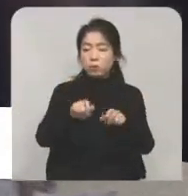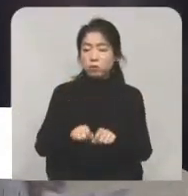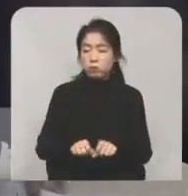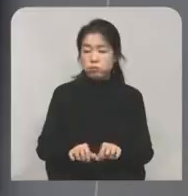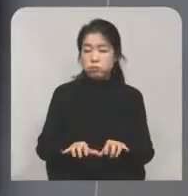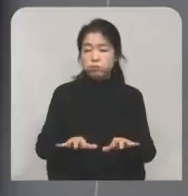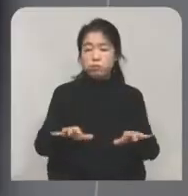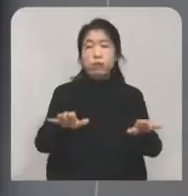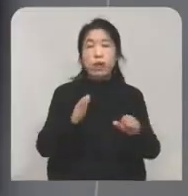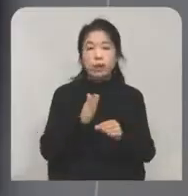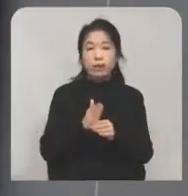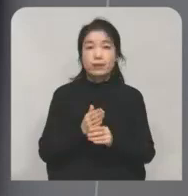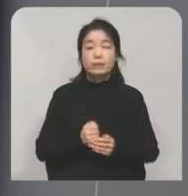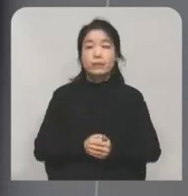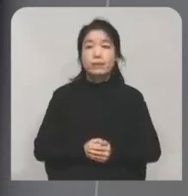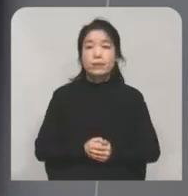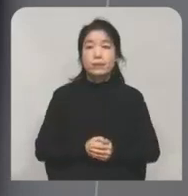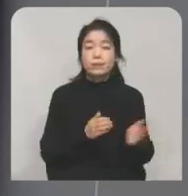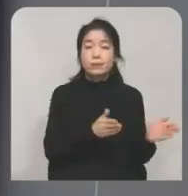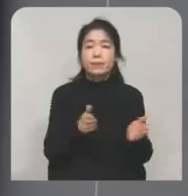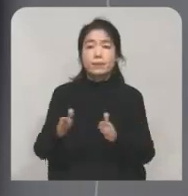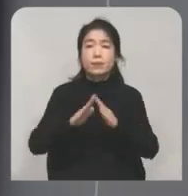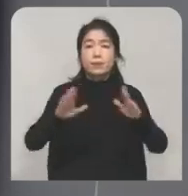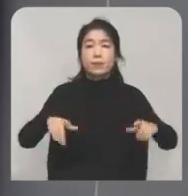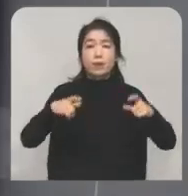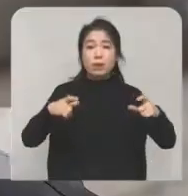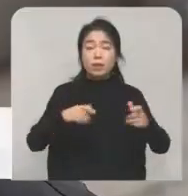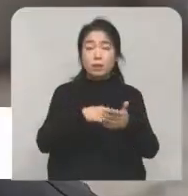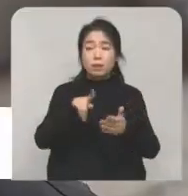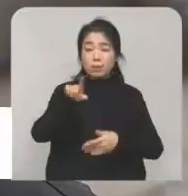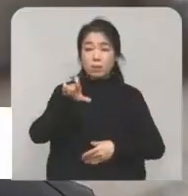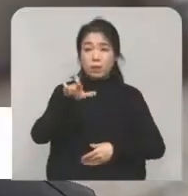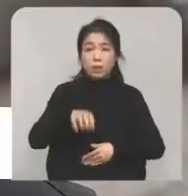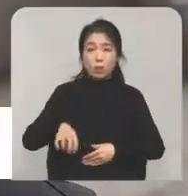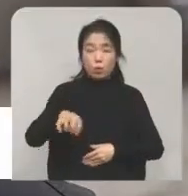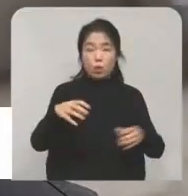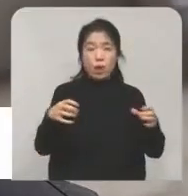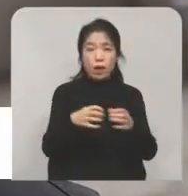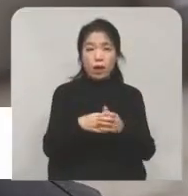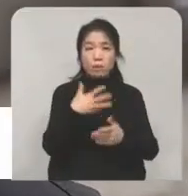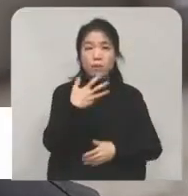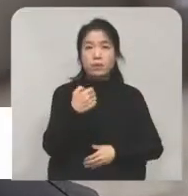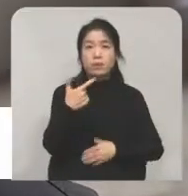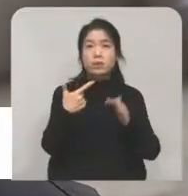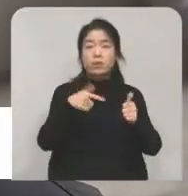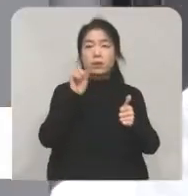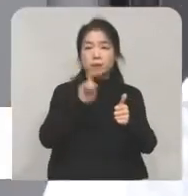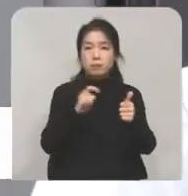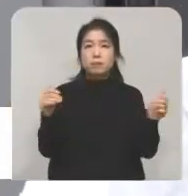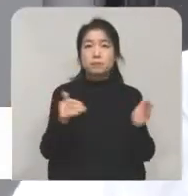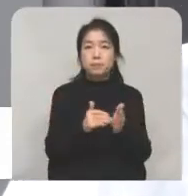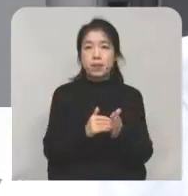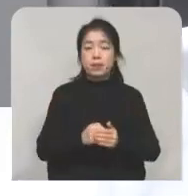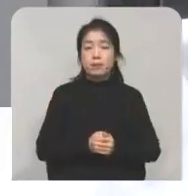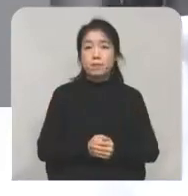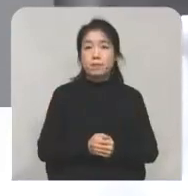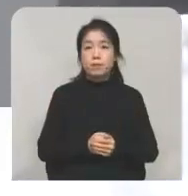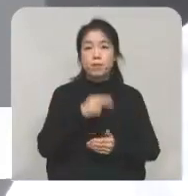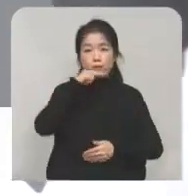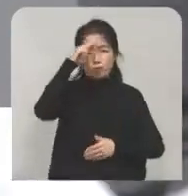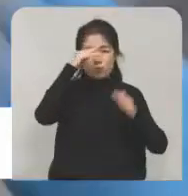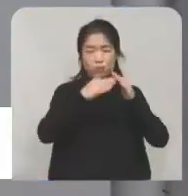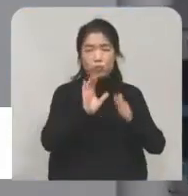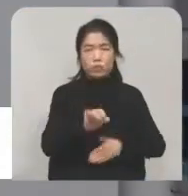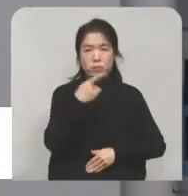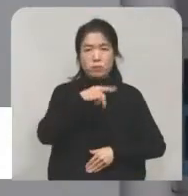발생하고 있습니다 전남은 어제 15개 시 군에서 모두 86명이 확신 됐는데요 단란주점